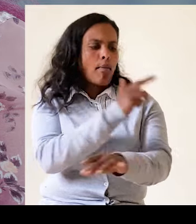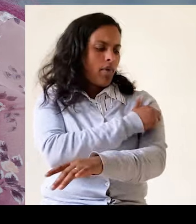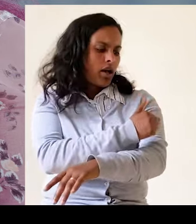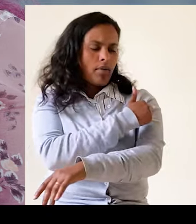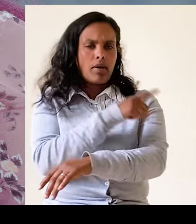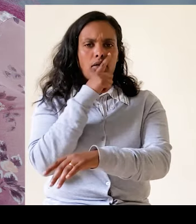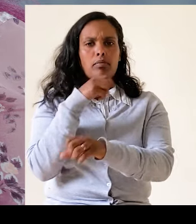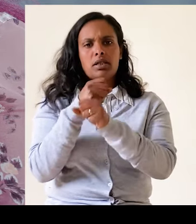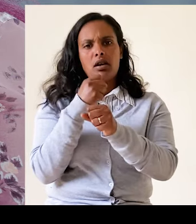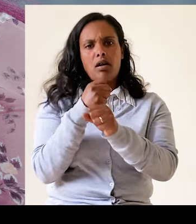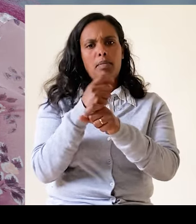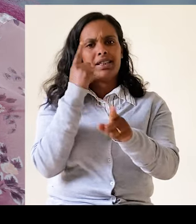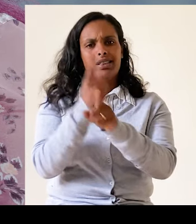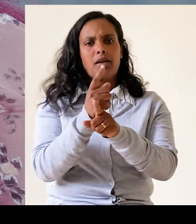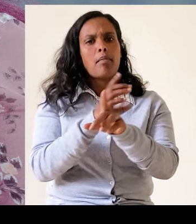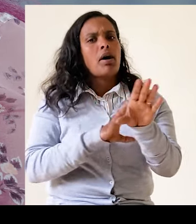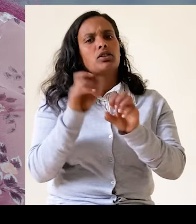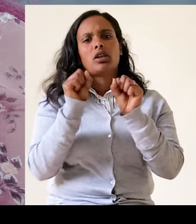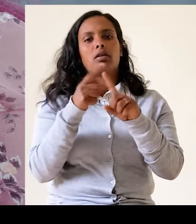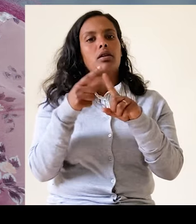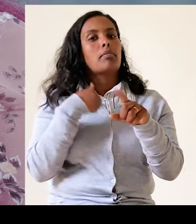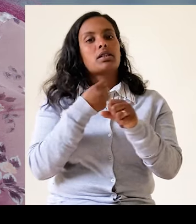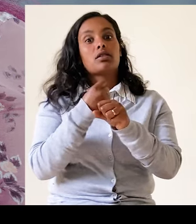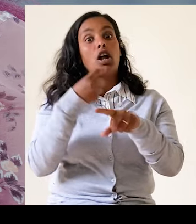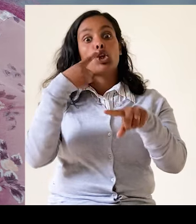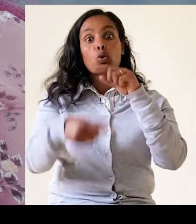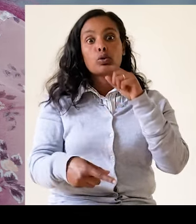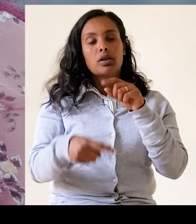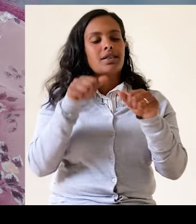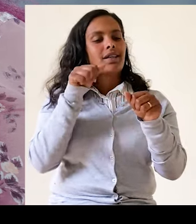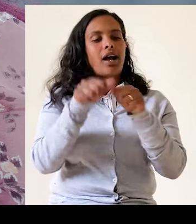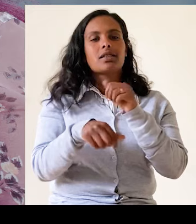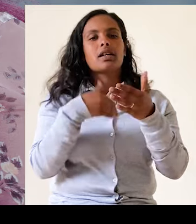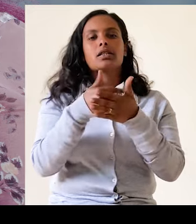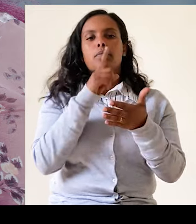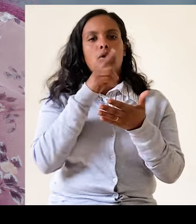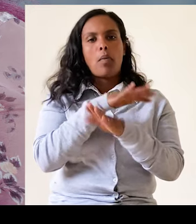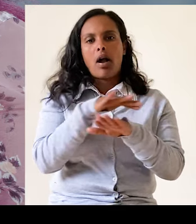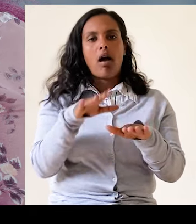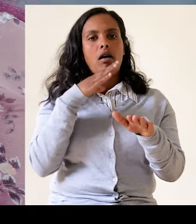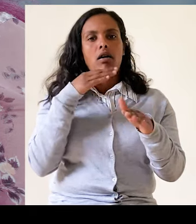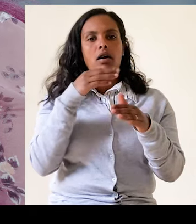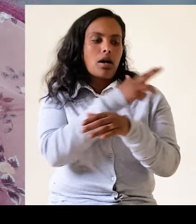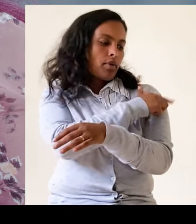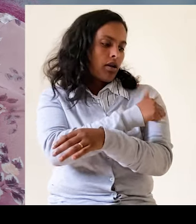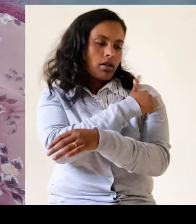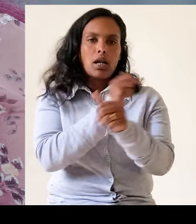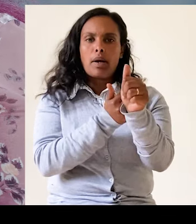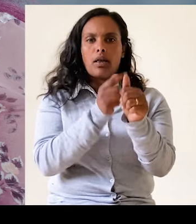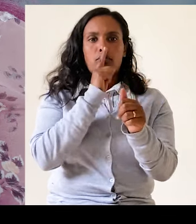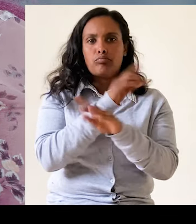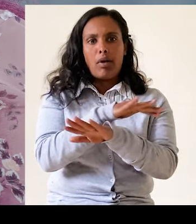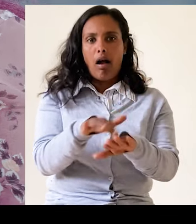የምንኖረው። ብሰራ በትክክል ማድረግ እችላለሁ፣ ግን መስራት ያልቻልኩት ጥቃት ስለደረሰብኝ ነው፣ ህክምና ስለምከታተል